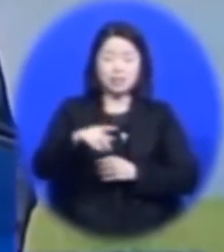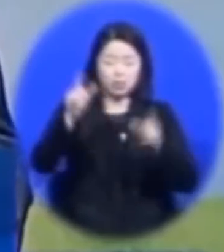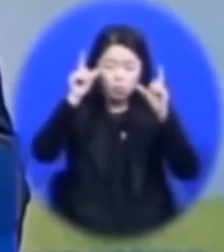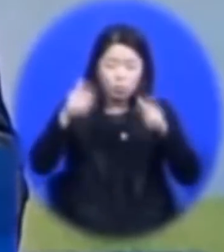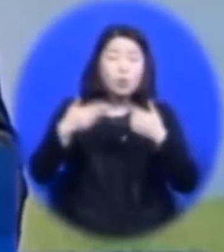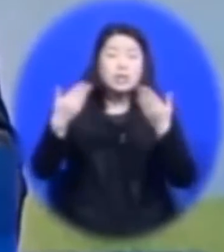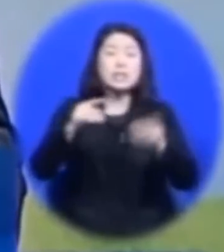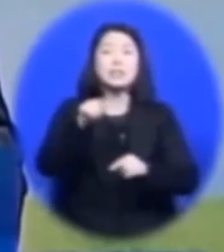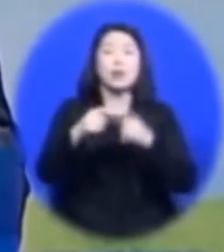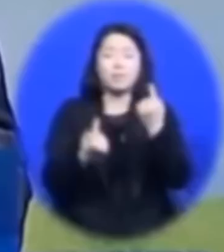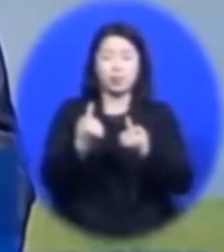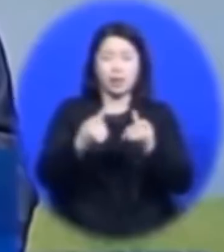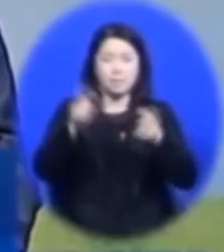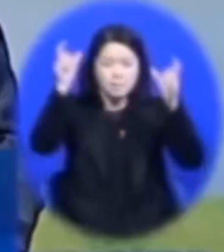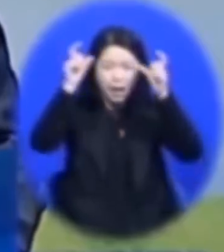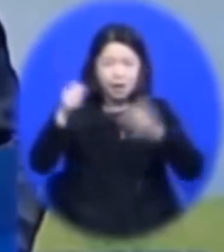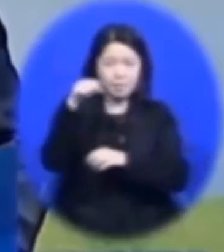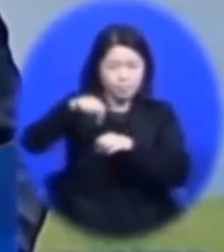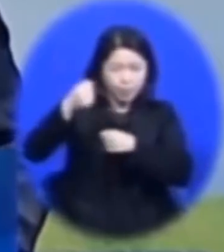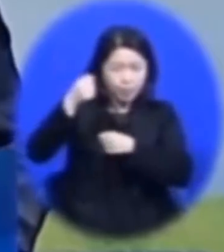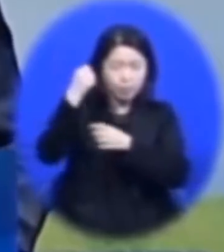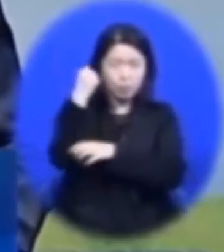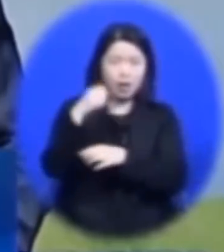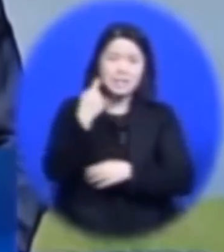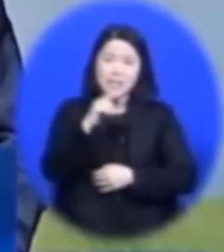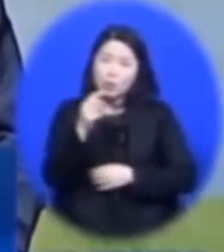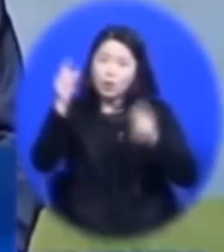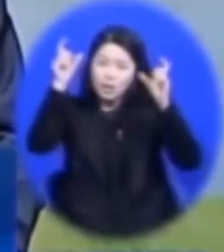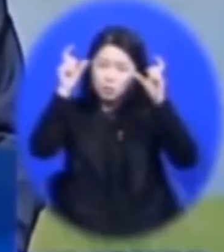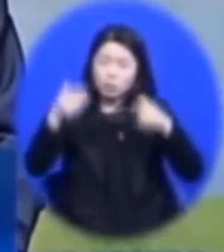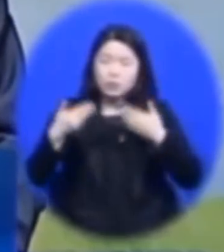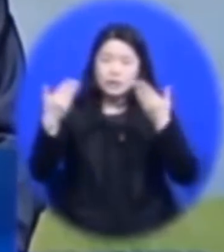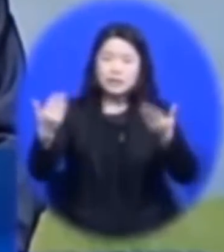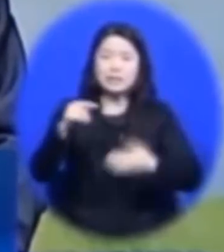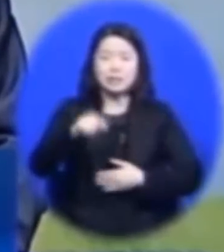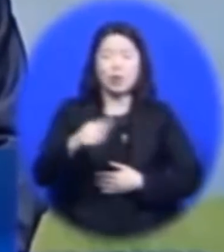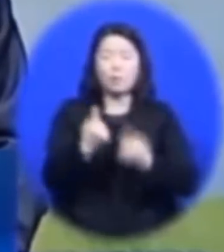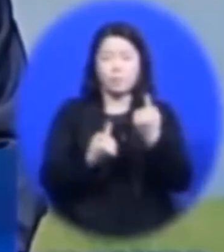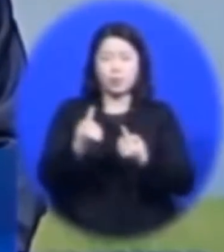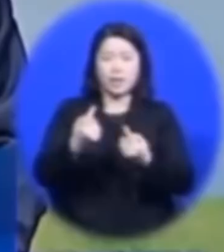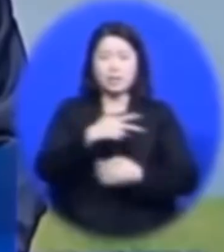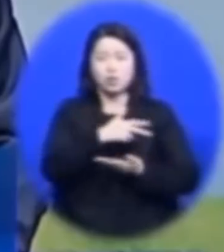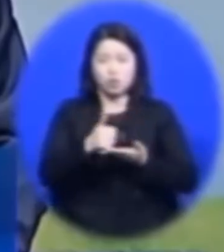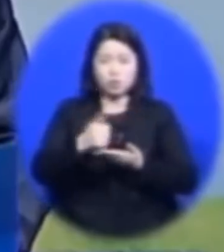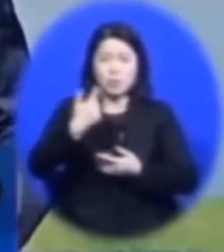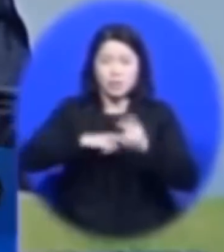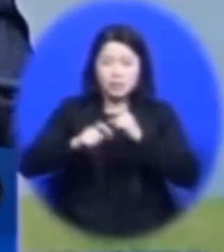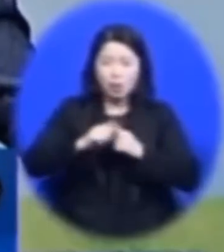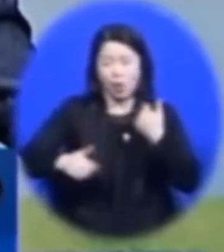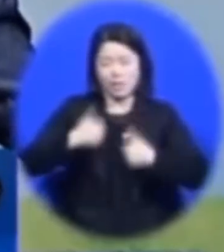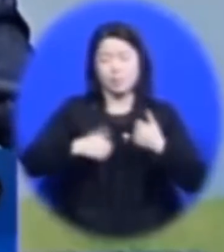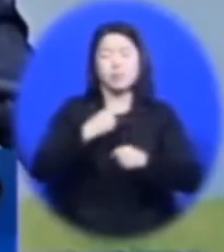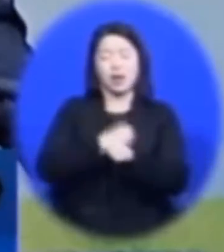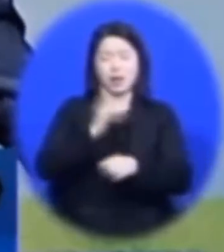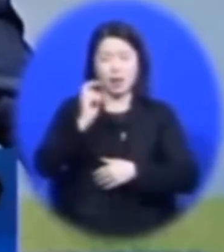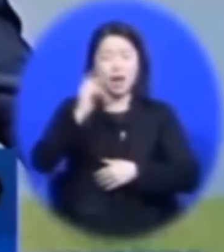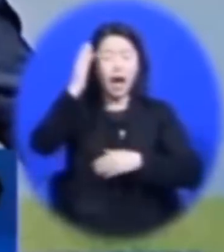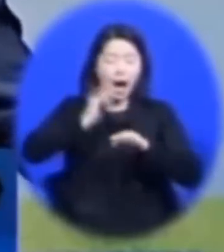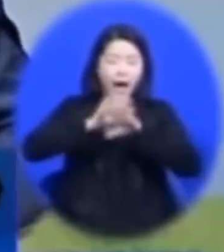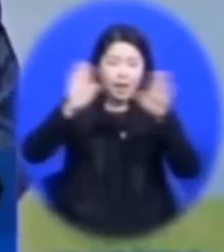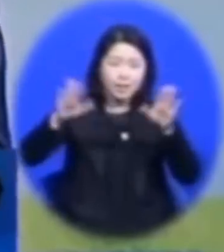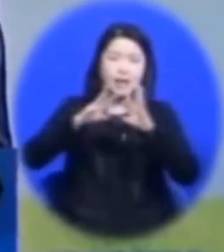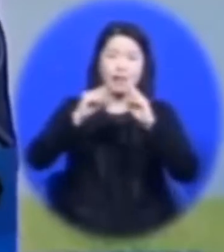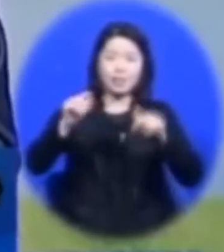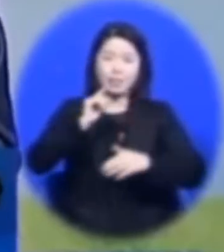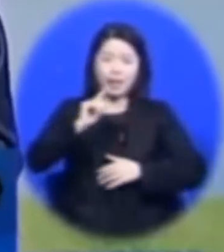바치는 것보다 뿔 달리 고국 딸린 황소를 바치는 것보다 주님을 더 기쁘게 할 것이다 하늘아 땅아 주님을